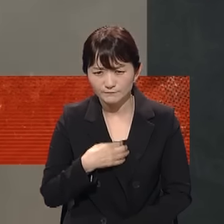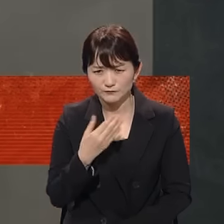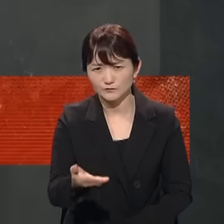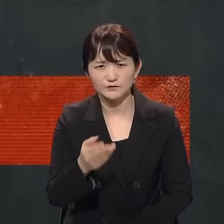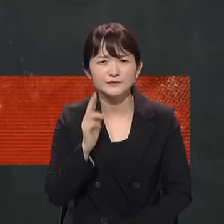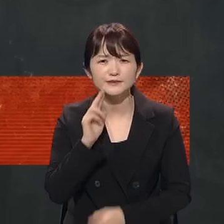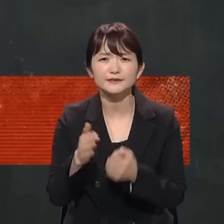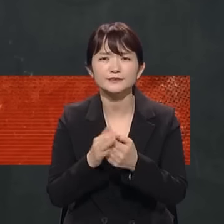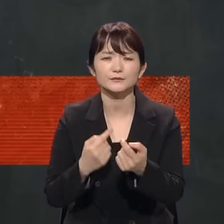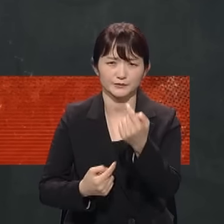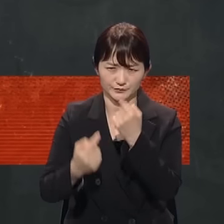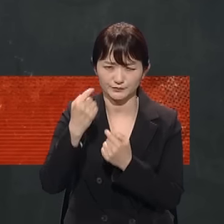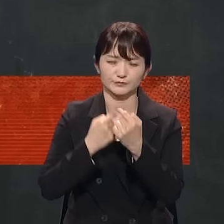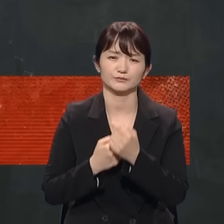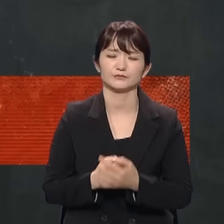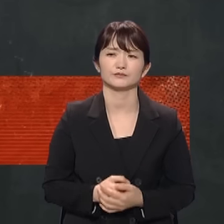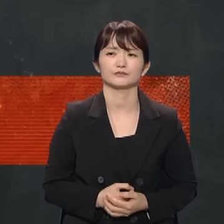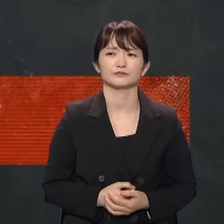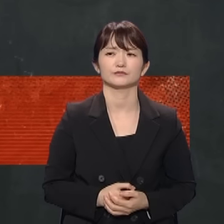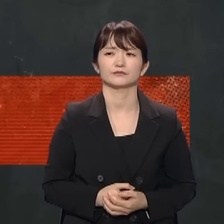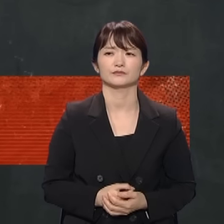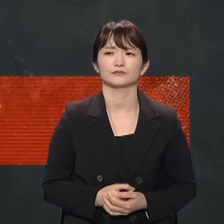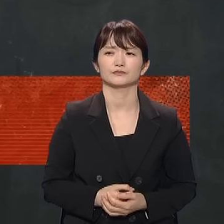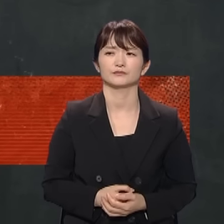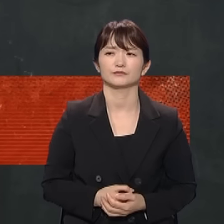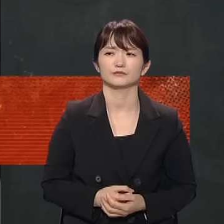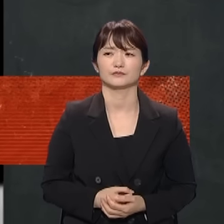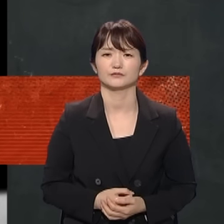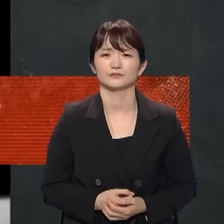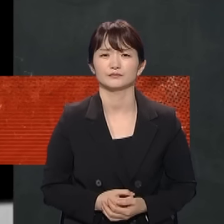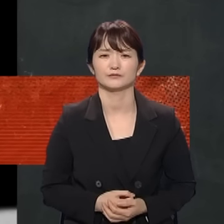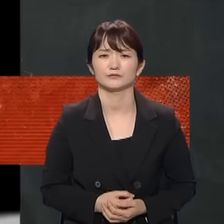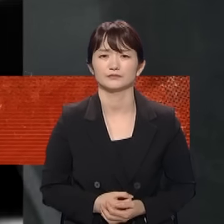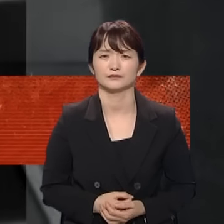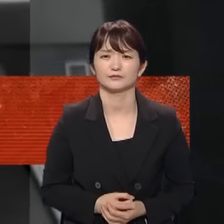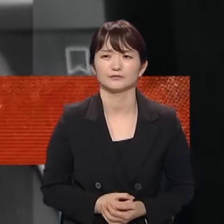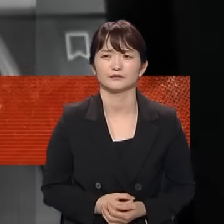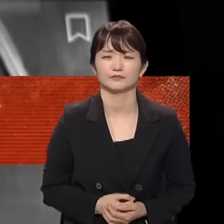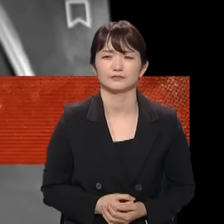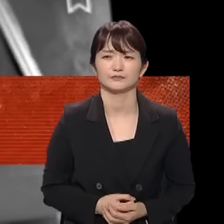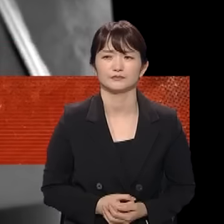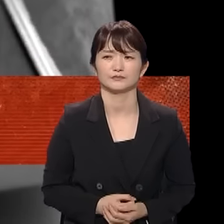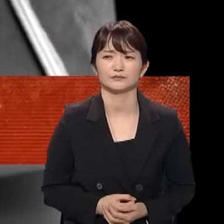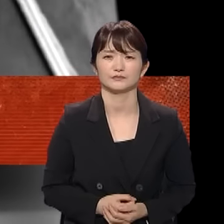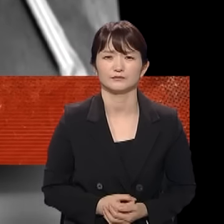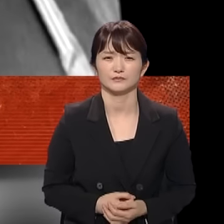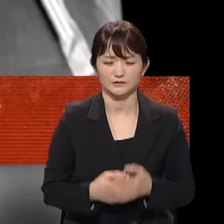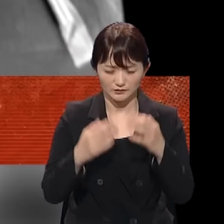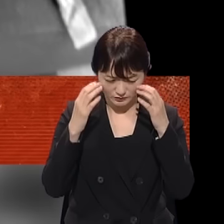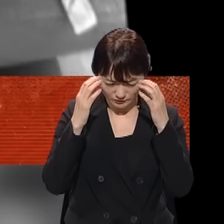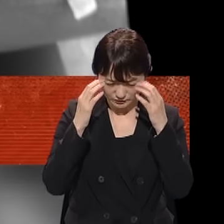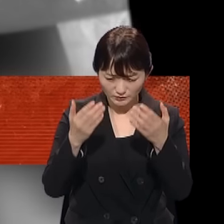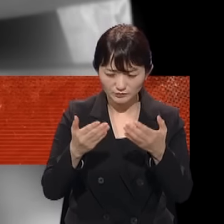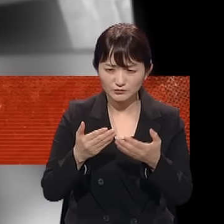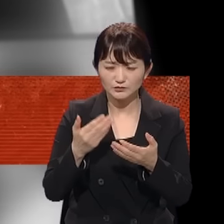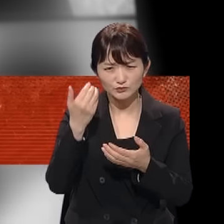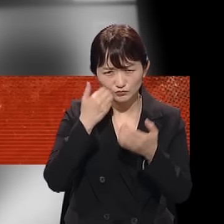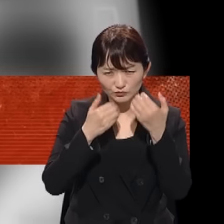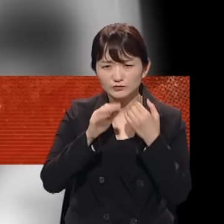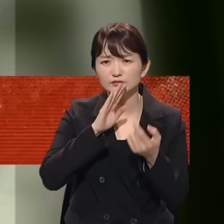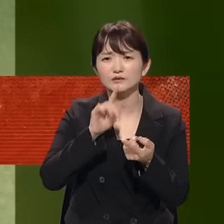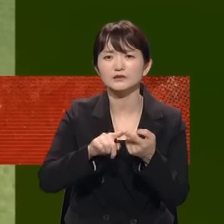느껴서 제보했다고 얘기를 하셨어요. 뭐 극심한 고통을 받고 있는 건 당연히 누구나 다 이해가 되고요. 그런데 이제 이